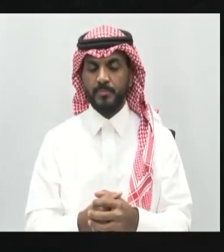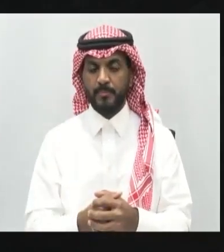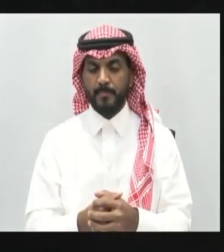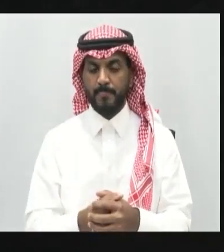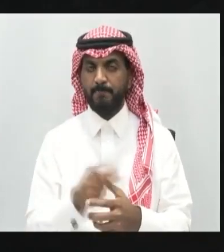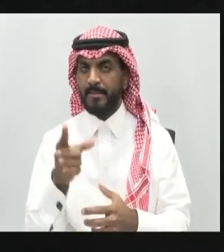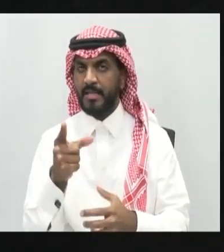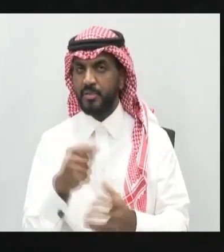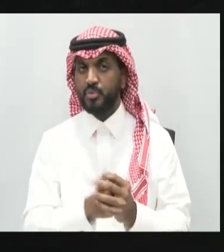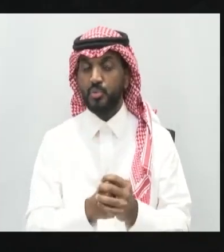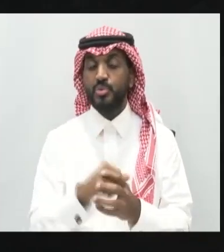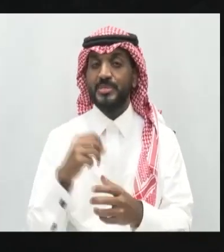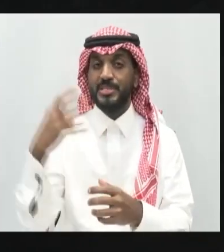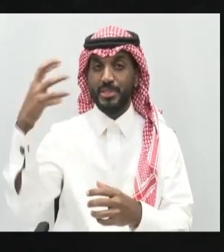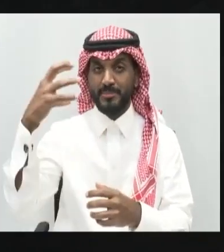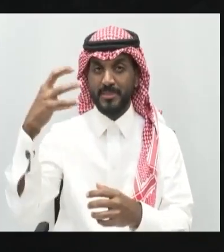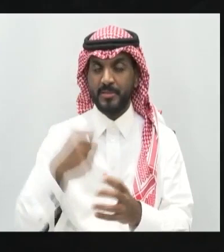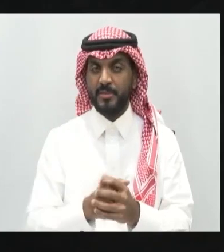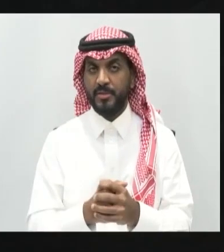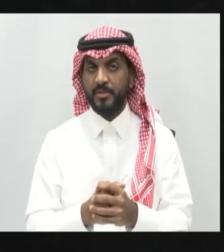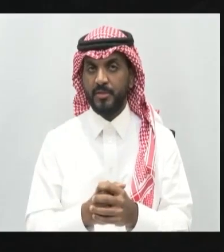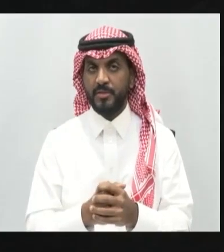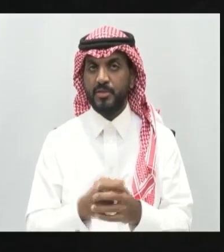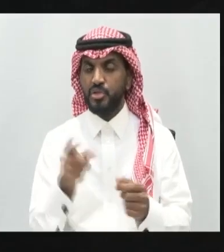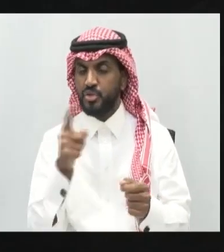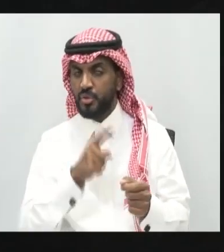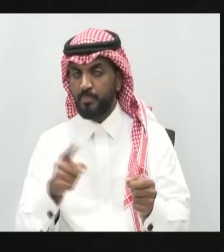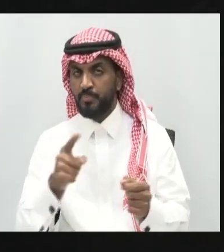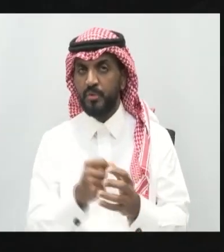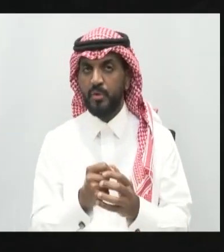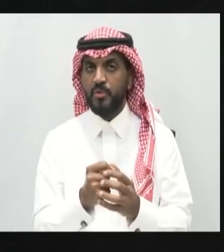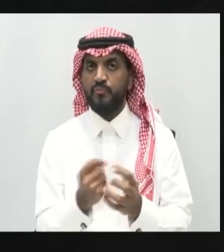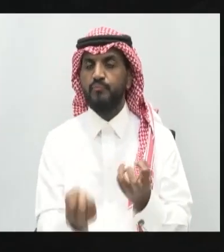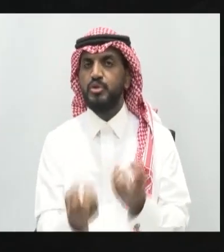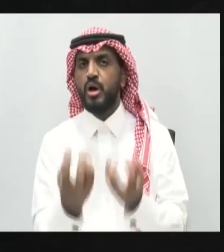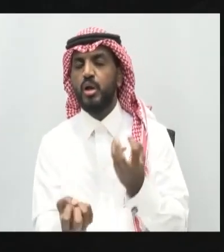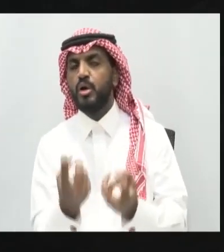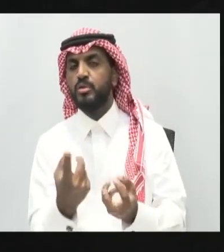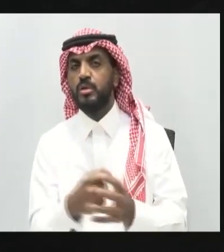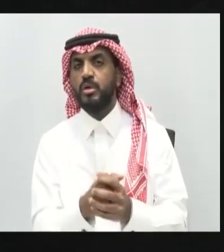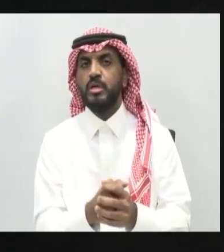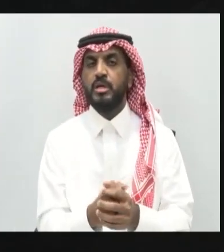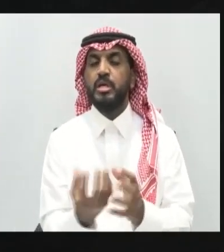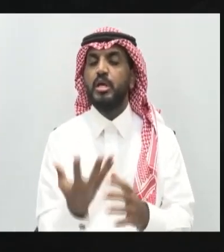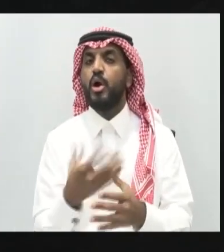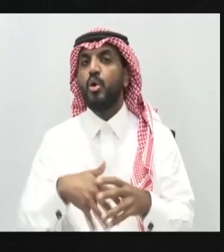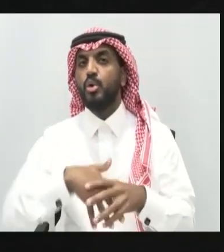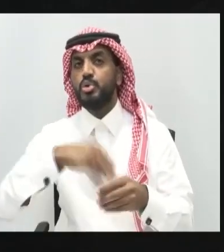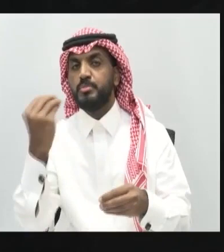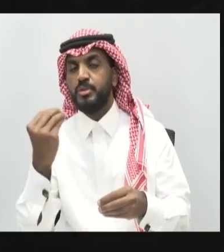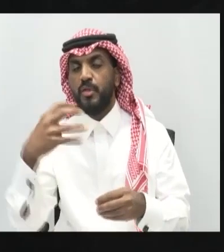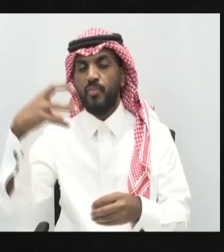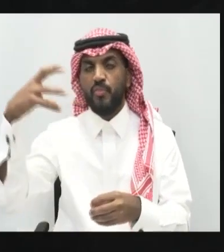لكن الشمس جسم فيه انفجارات كثيره فيخرج منه